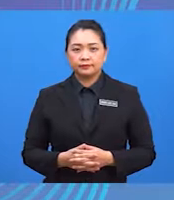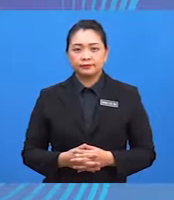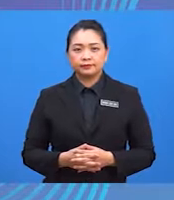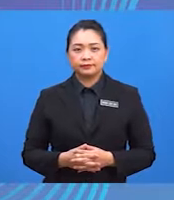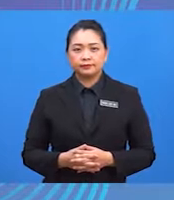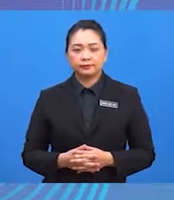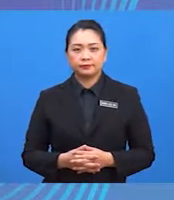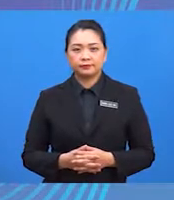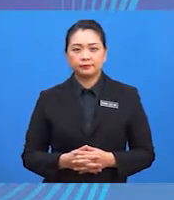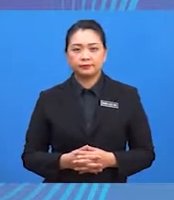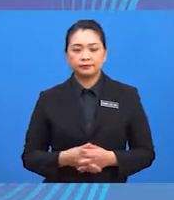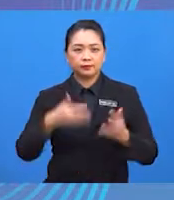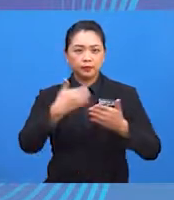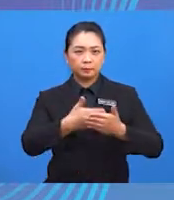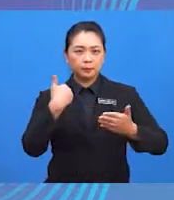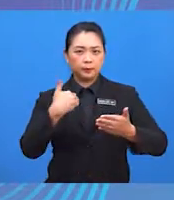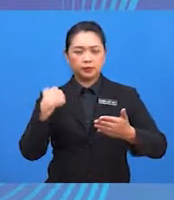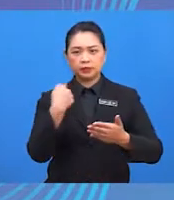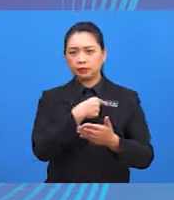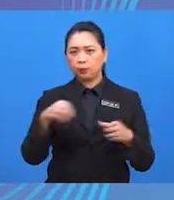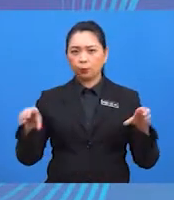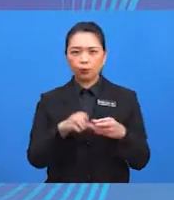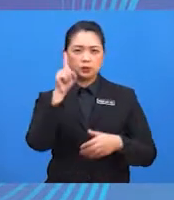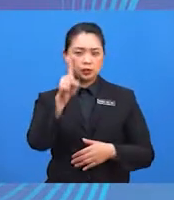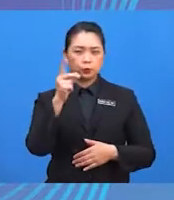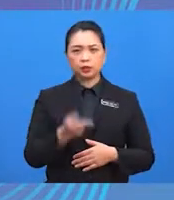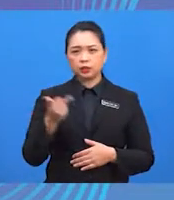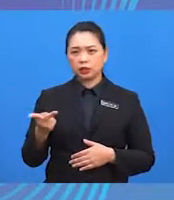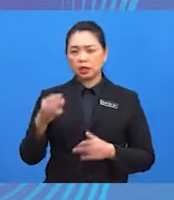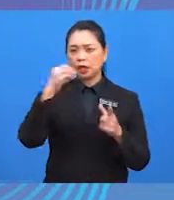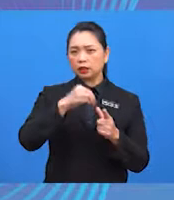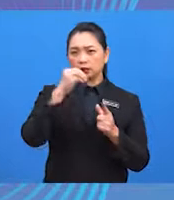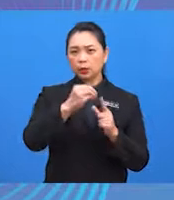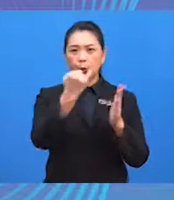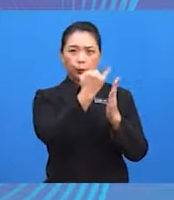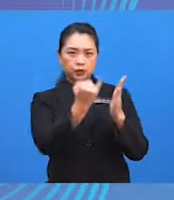Sebelum kita menghasilkan sesuatu hasil karya ataupun lukisan,